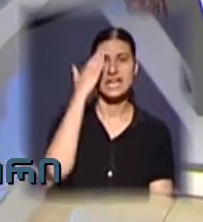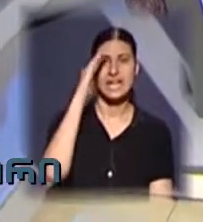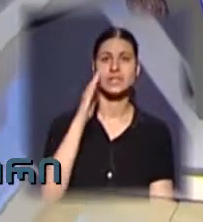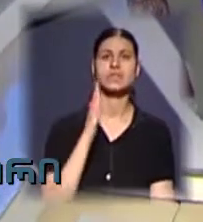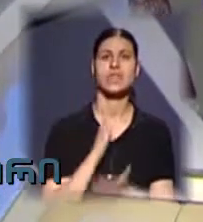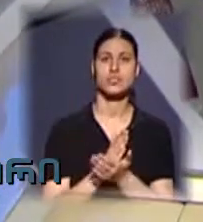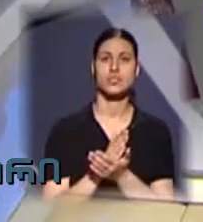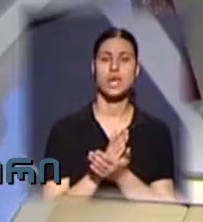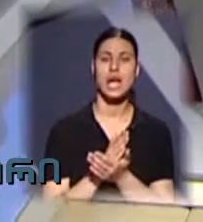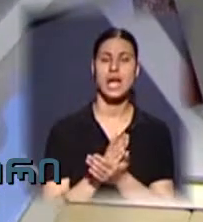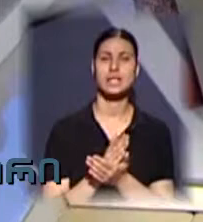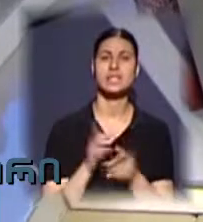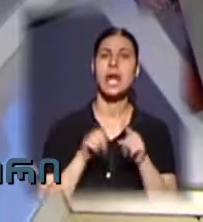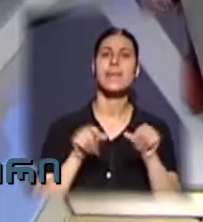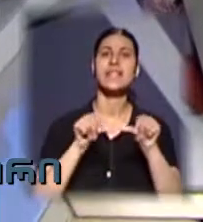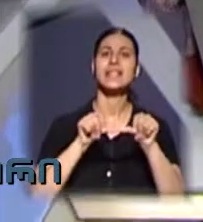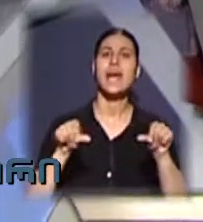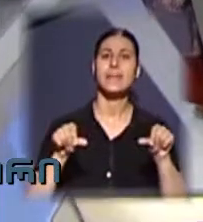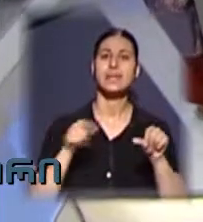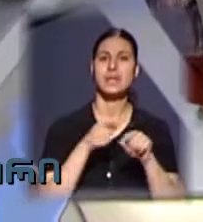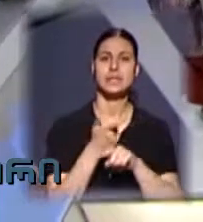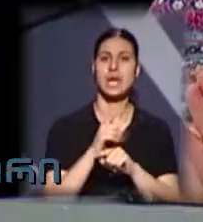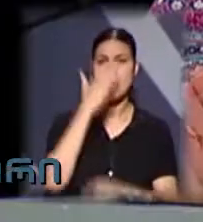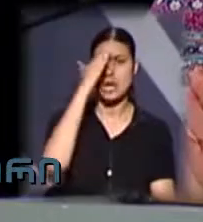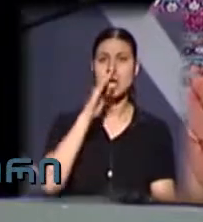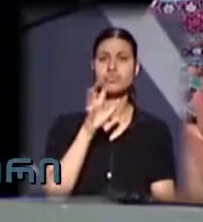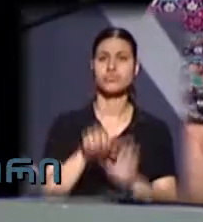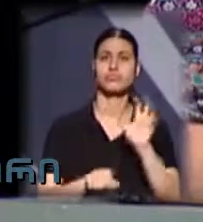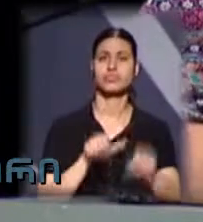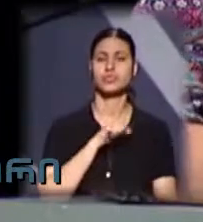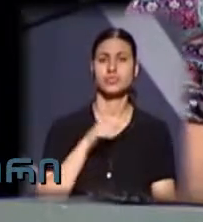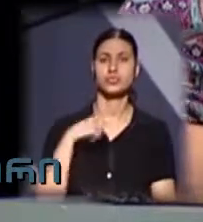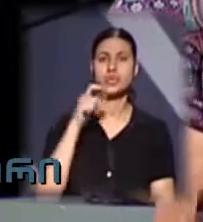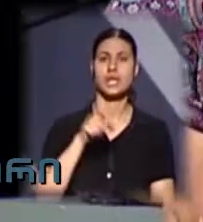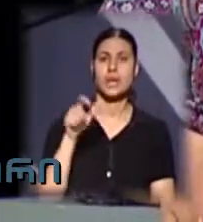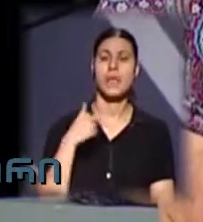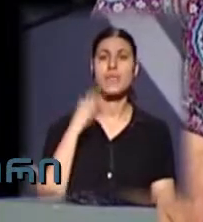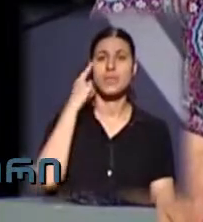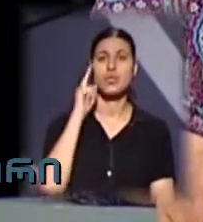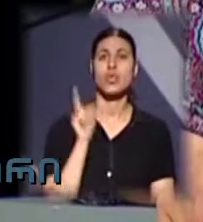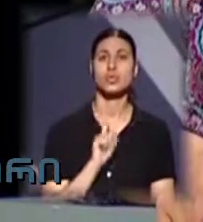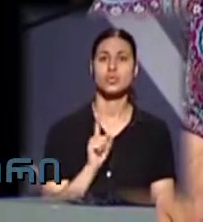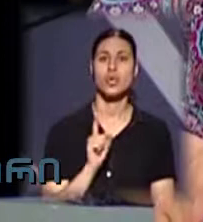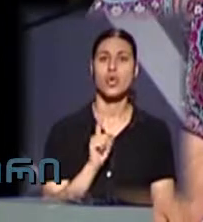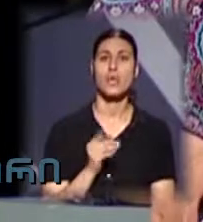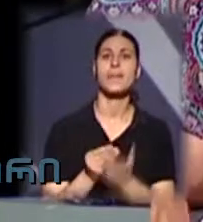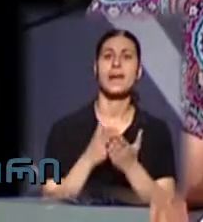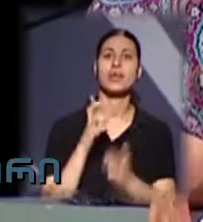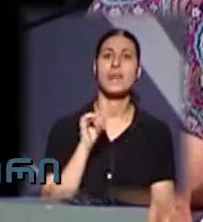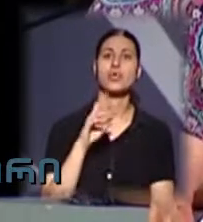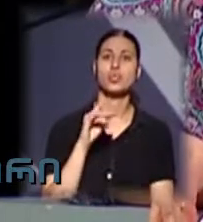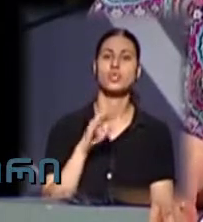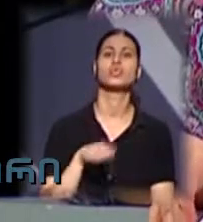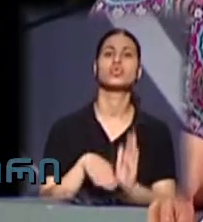გასხვისებულია ნაპირია, მთლიანად ნაპირი არის გასხვისებული. კერძო ფობელებზე. იცით, მე ვფიქრობ, რომ ბატონმა ბადურმა